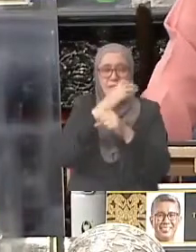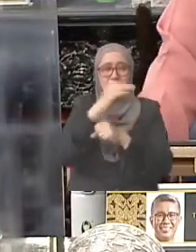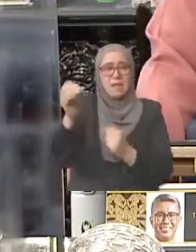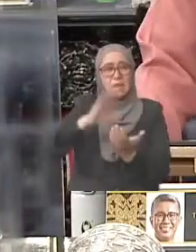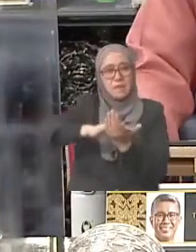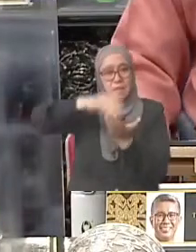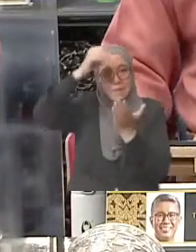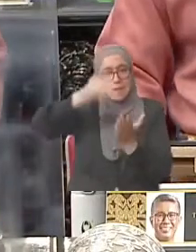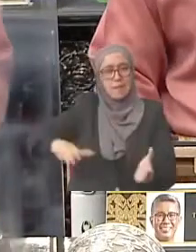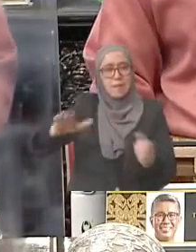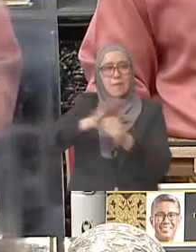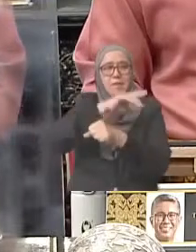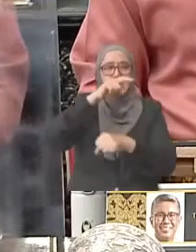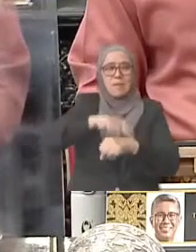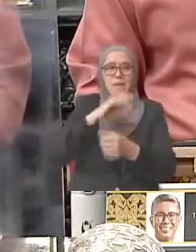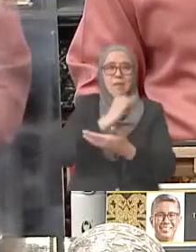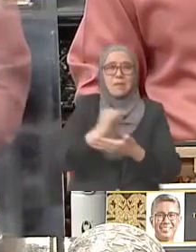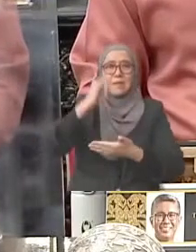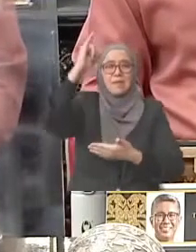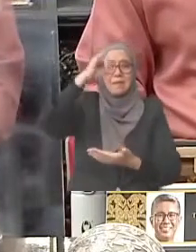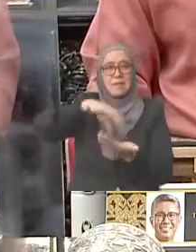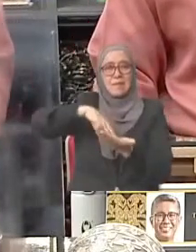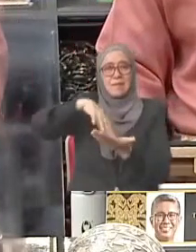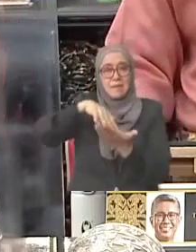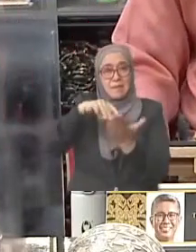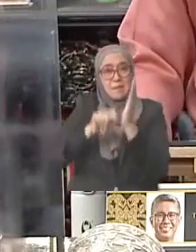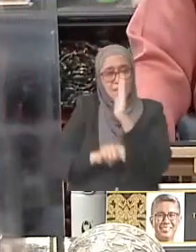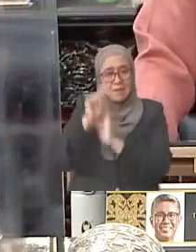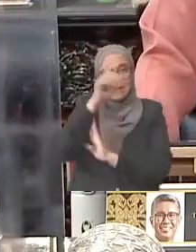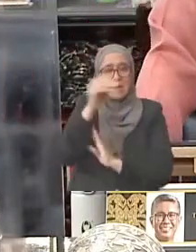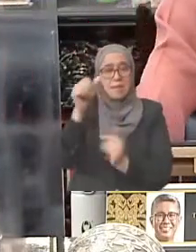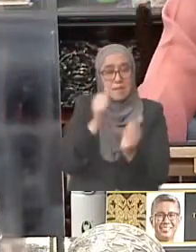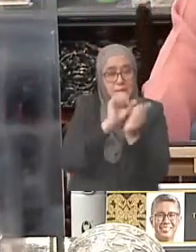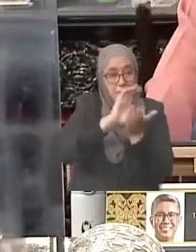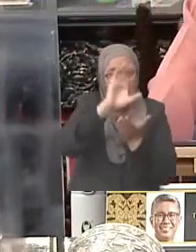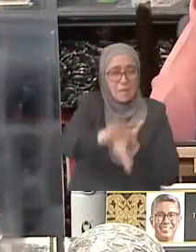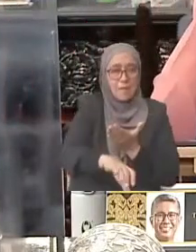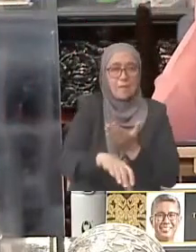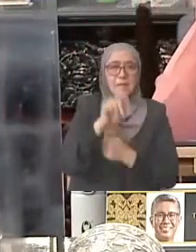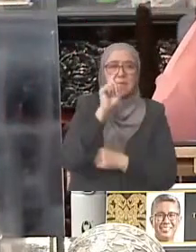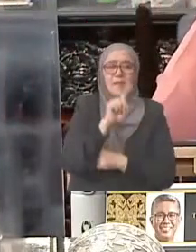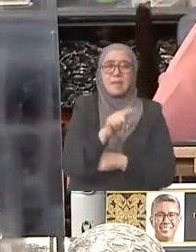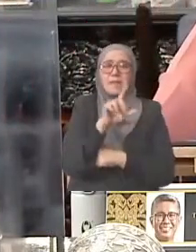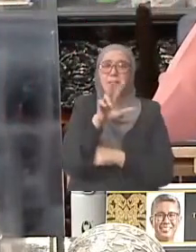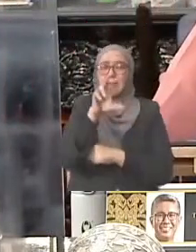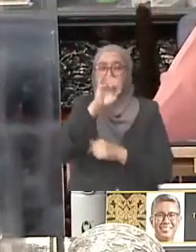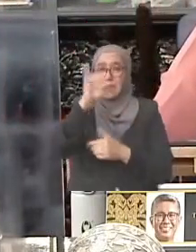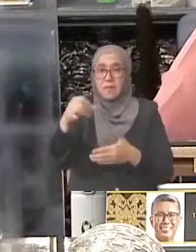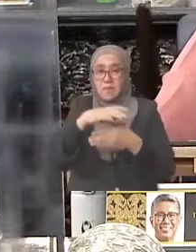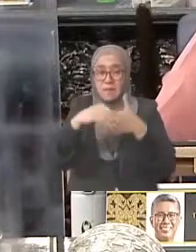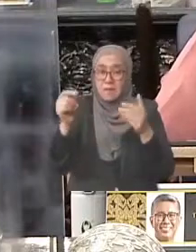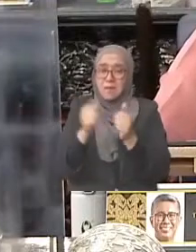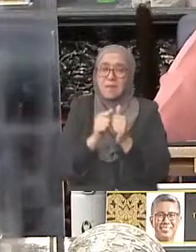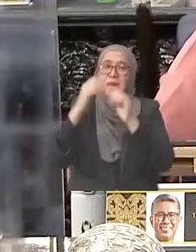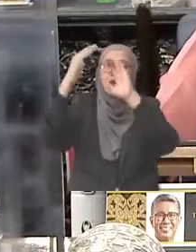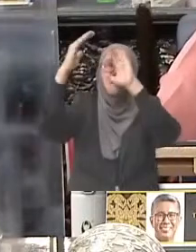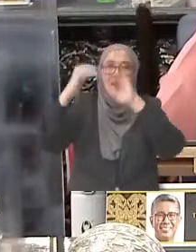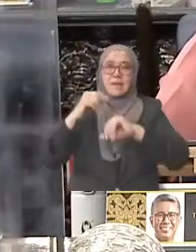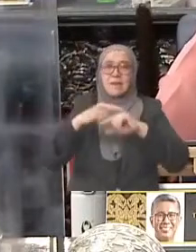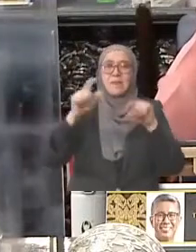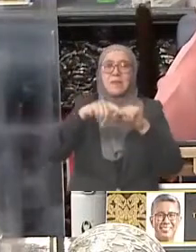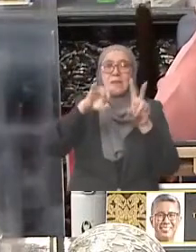institusi pengajian tinggi dengan peruntukan 300juta Ringgit kerajaan berharap berharap lebih dua jam tujuh tabel